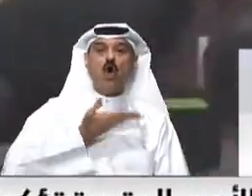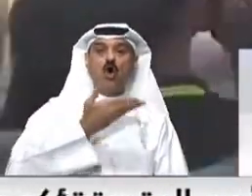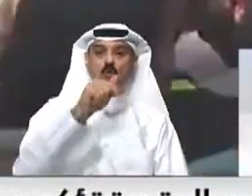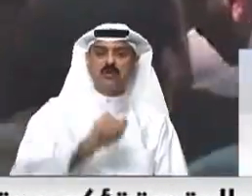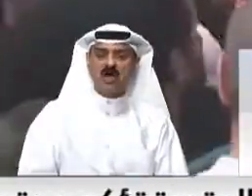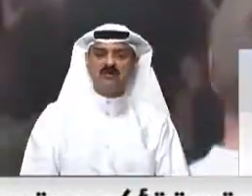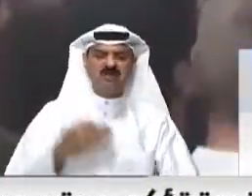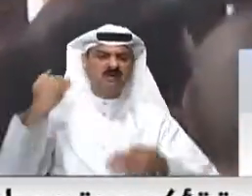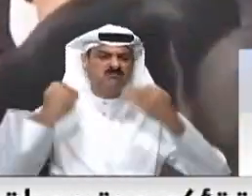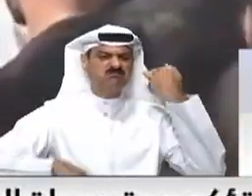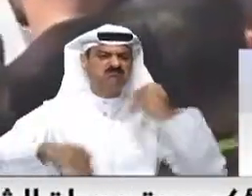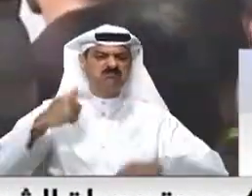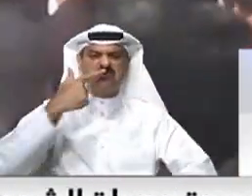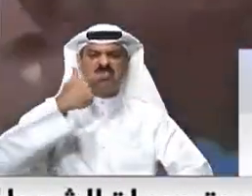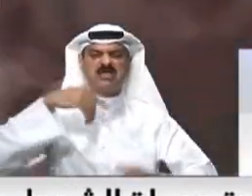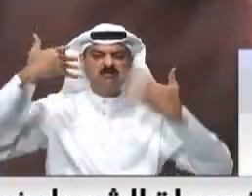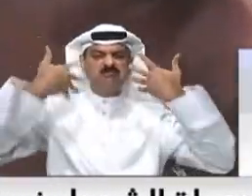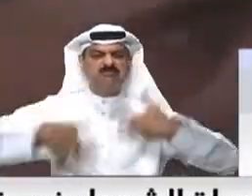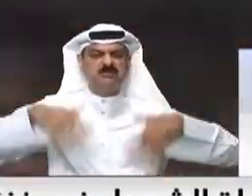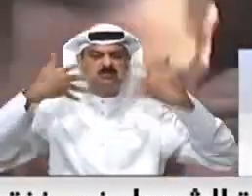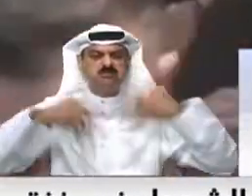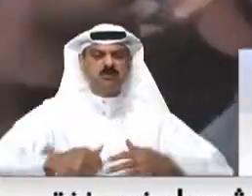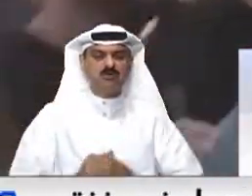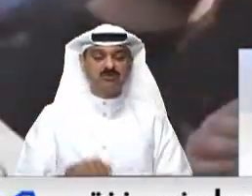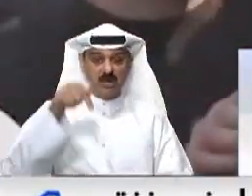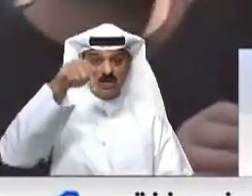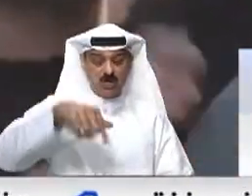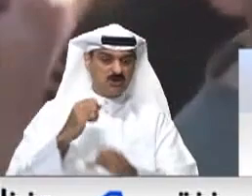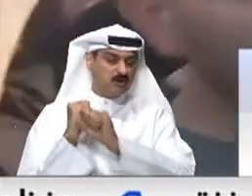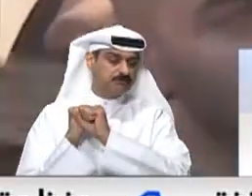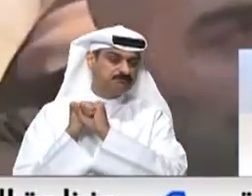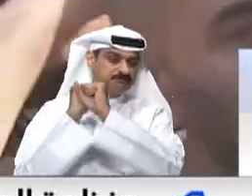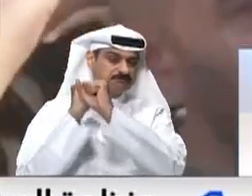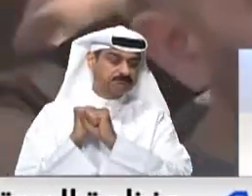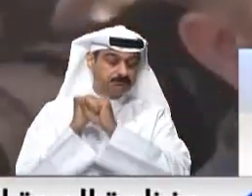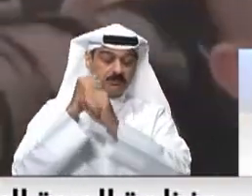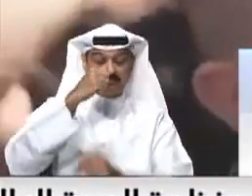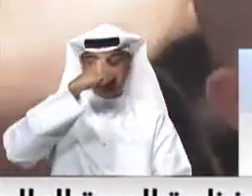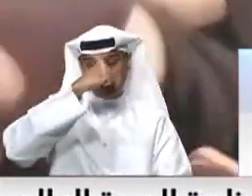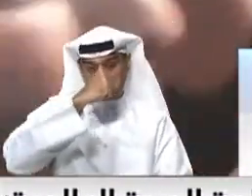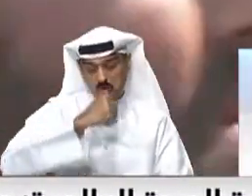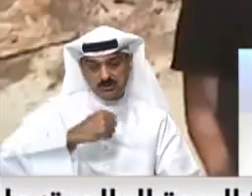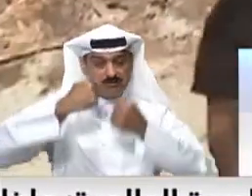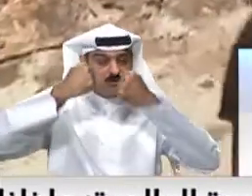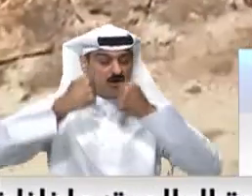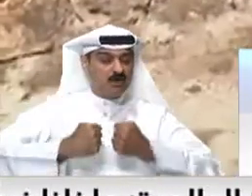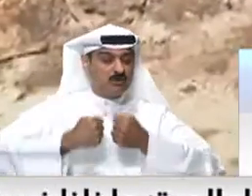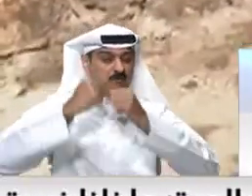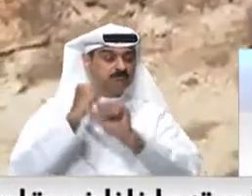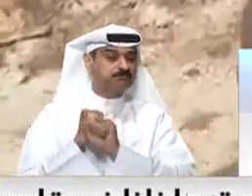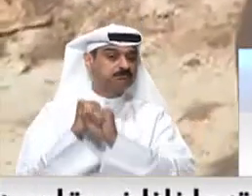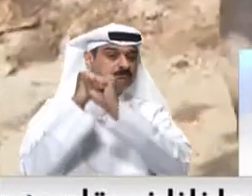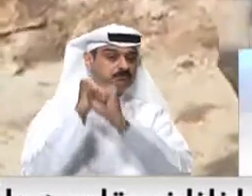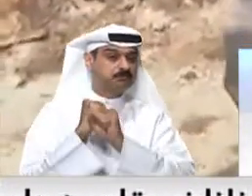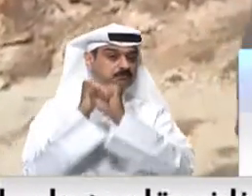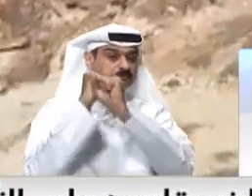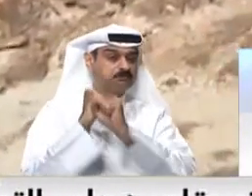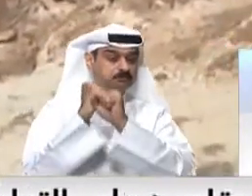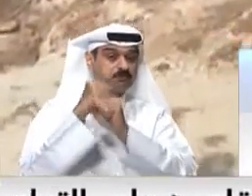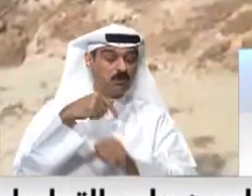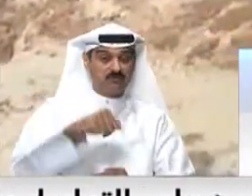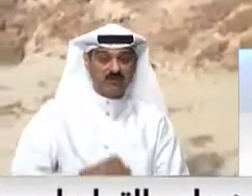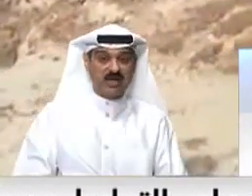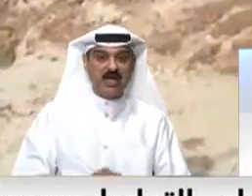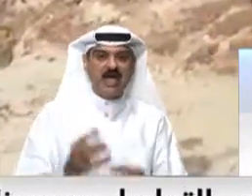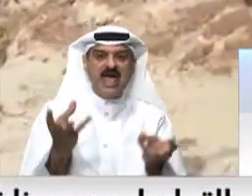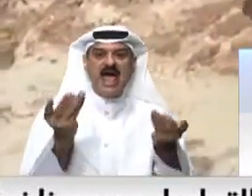متأثرا بجروح خطيرة. وقد شيع الفلسطينيون جثمانه وسط حزن وغضب شديدين في وقت ارتفع فيه عدد شهداء